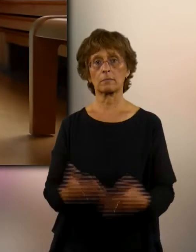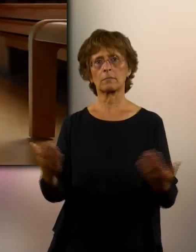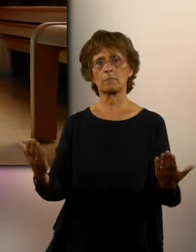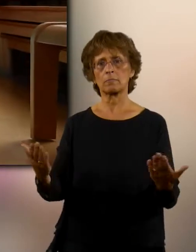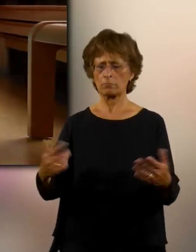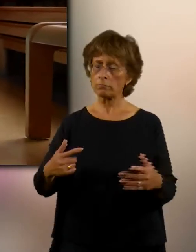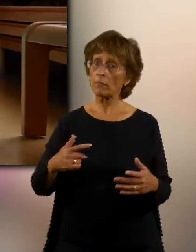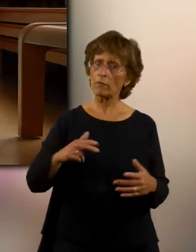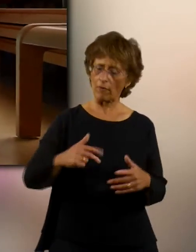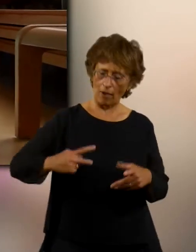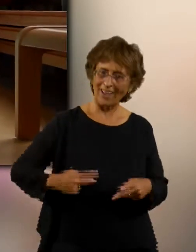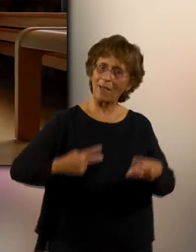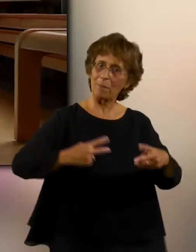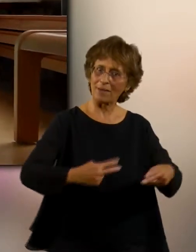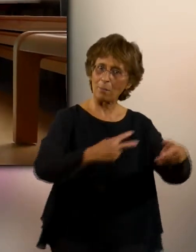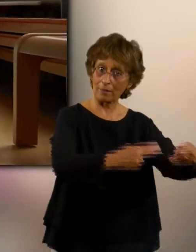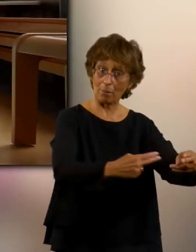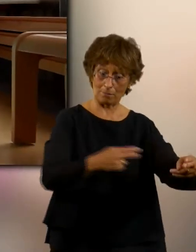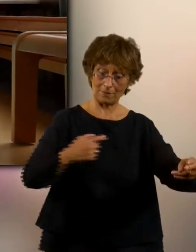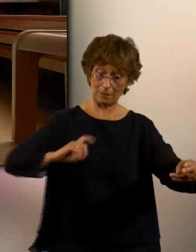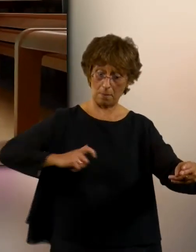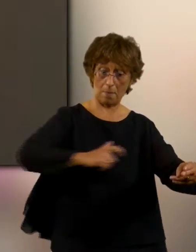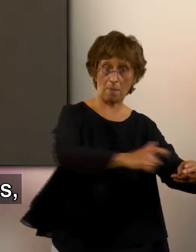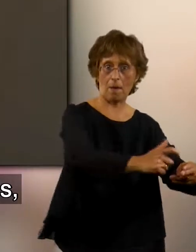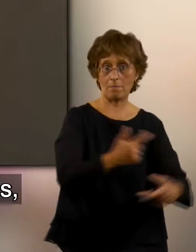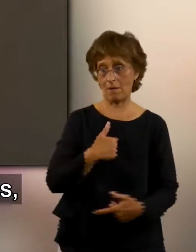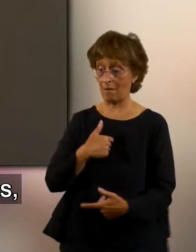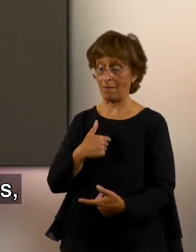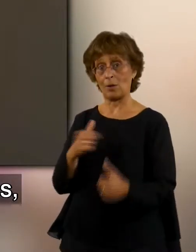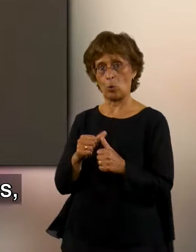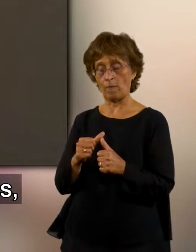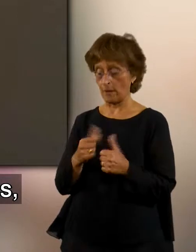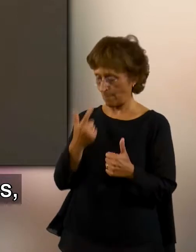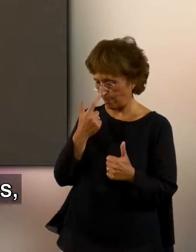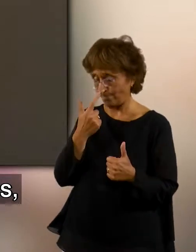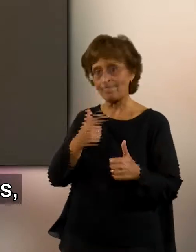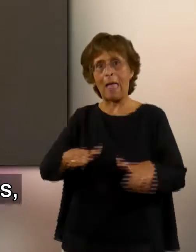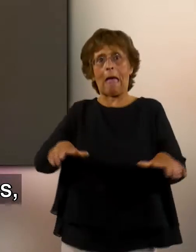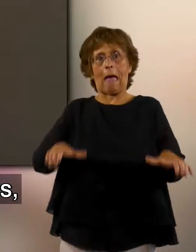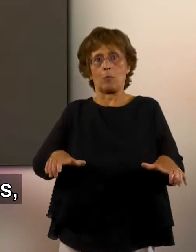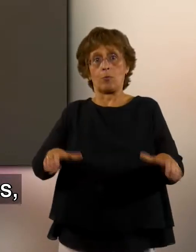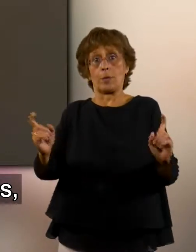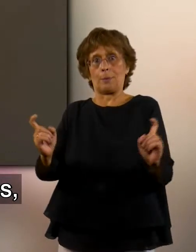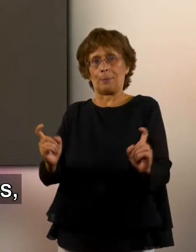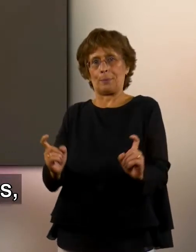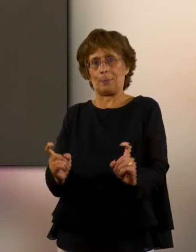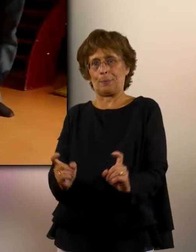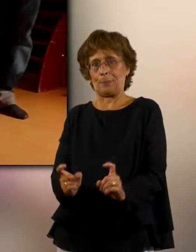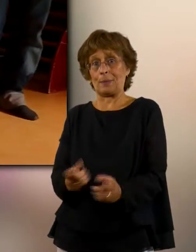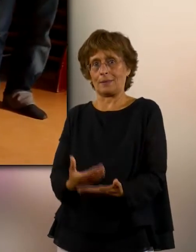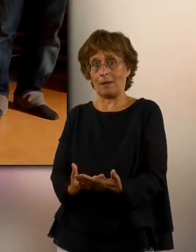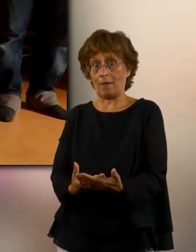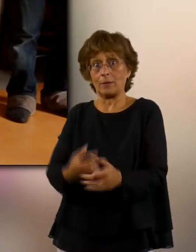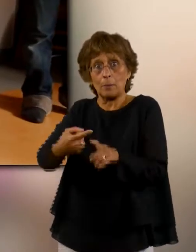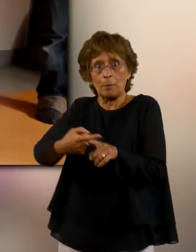Dans les étapes suivantes, ça va être le fait qu'elle ait de moins en moins besoin d'appui au niveau manuel, hein.